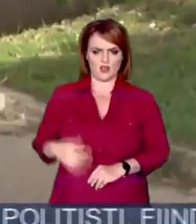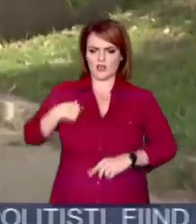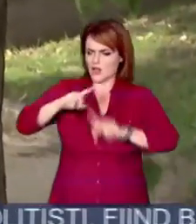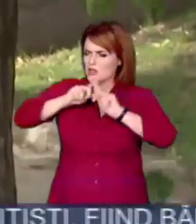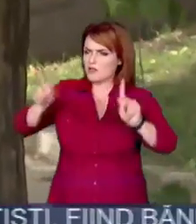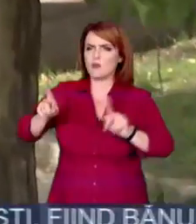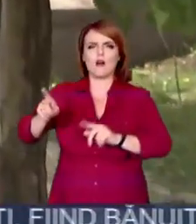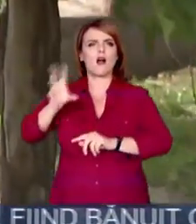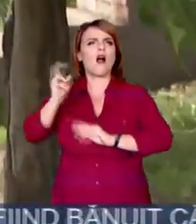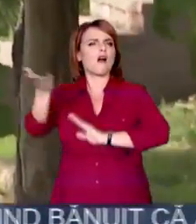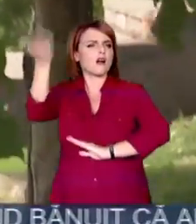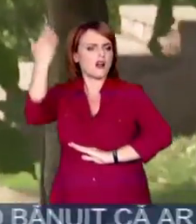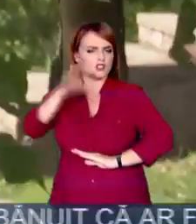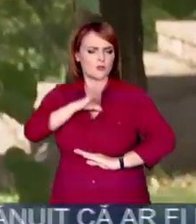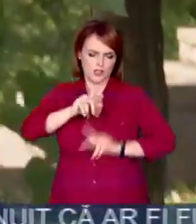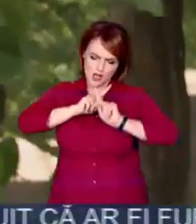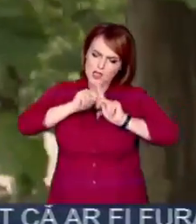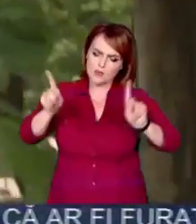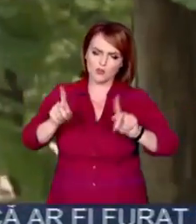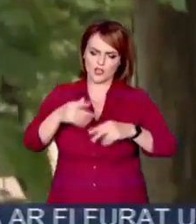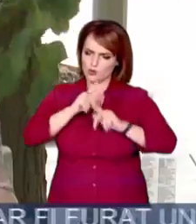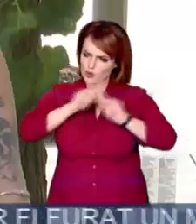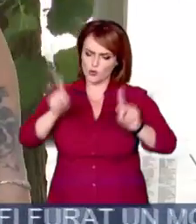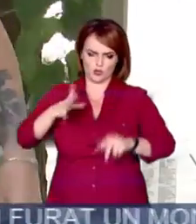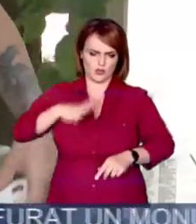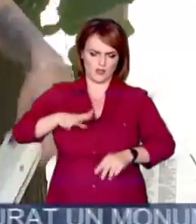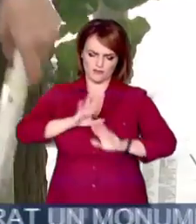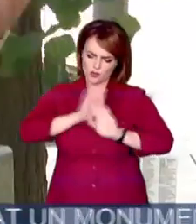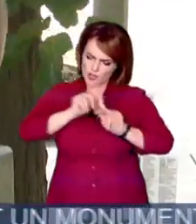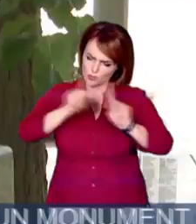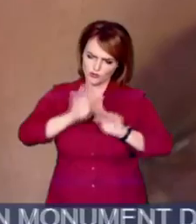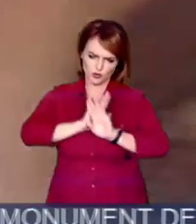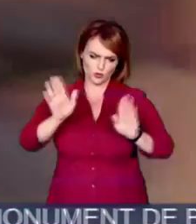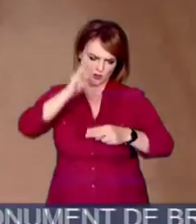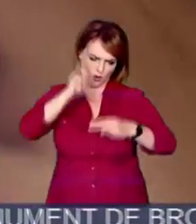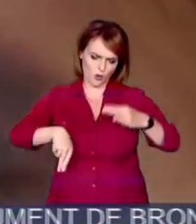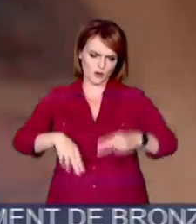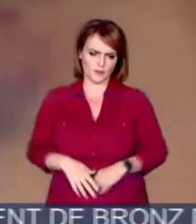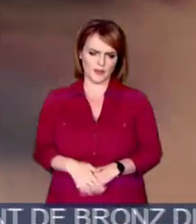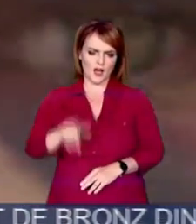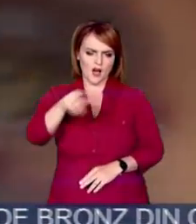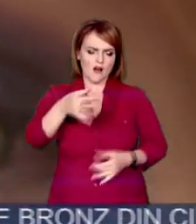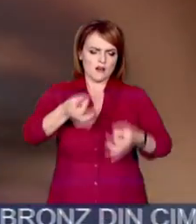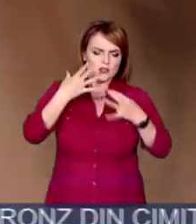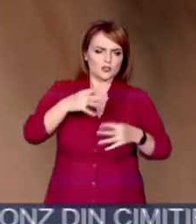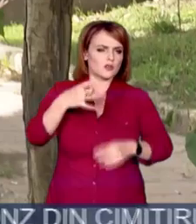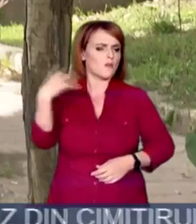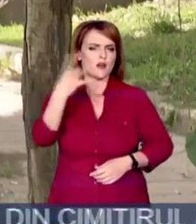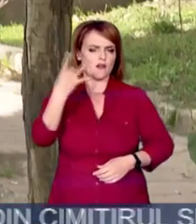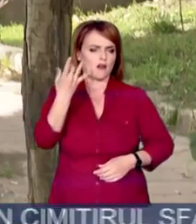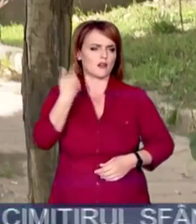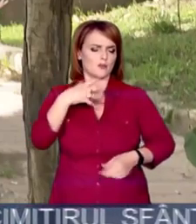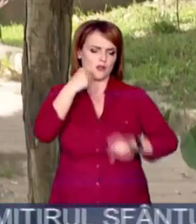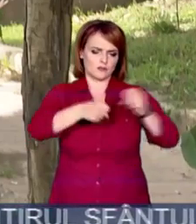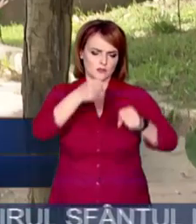am fost niciodată. Eu nu o să pot. Tânăra afirmă că nu este singura dată agresată fizic și verbal. Eu